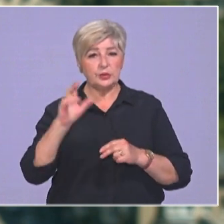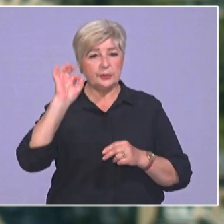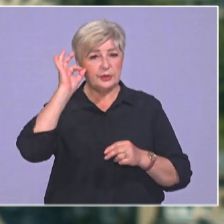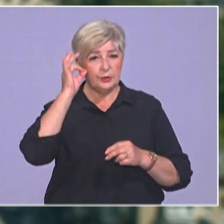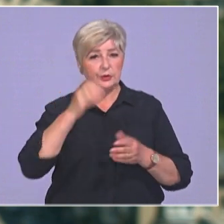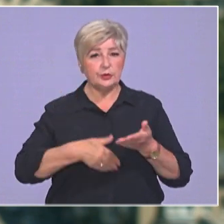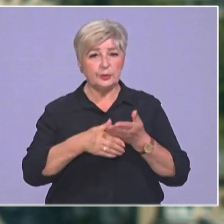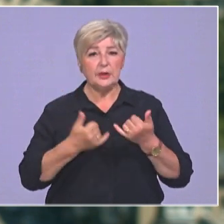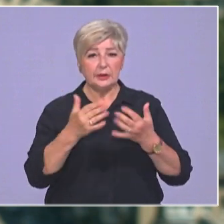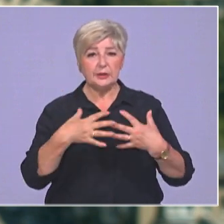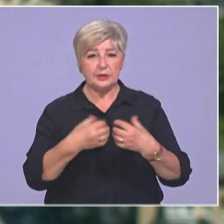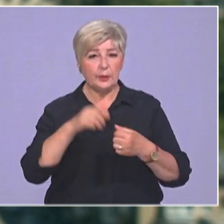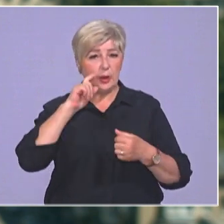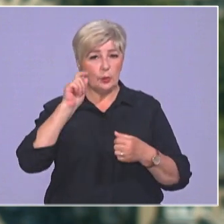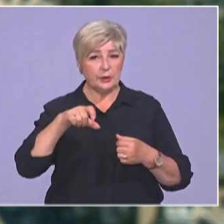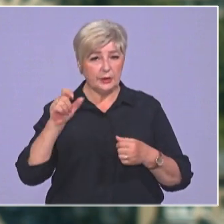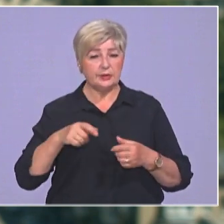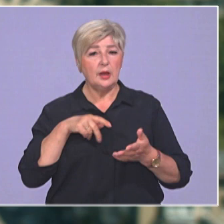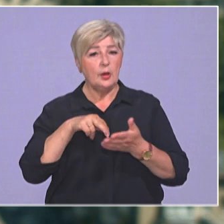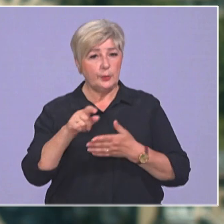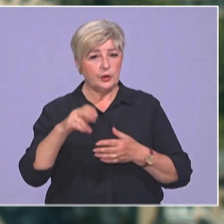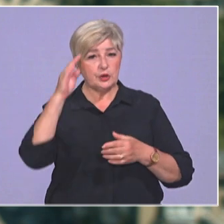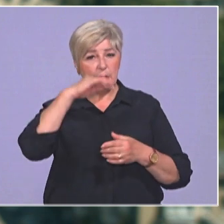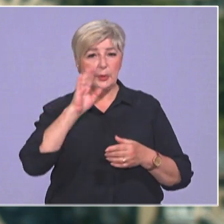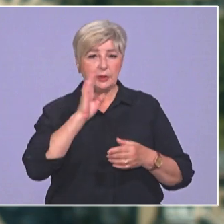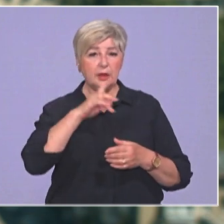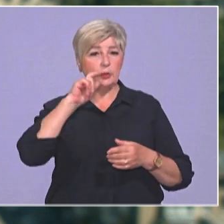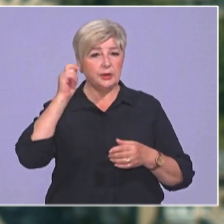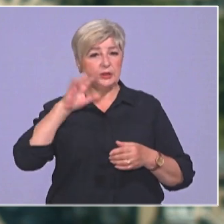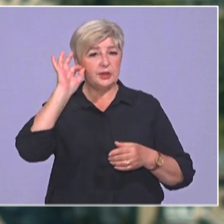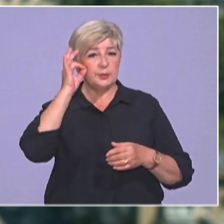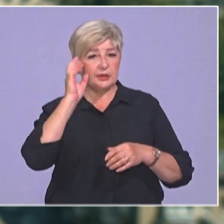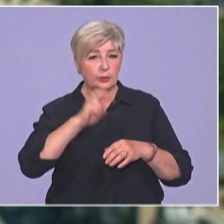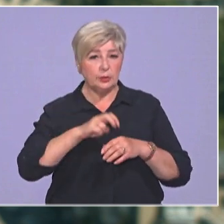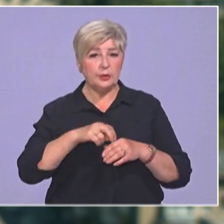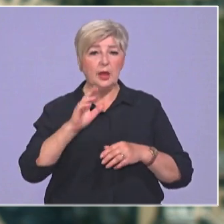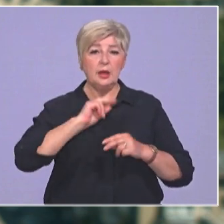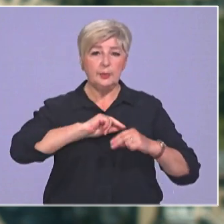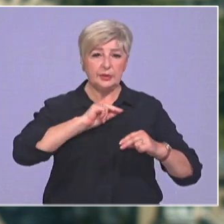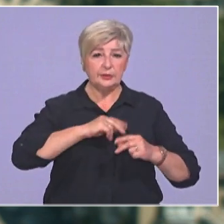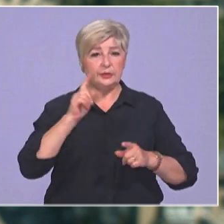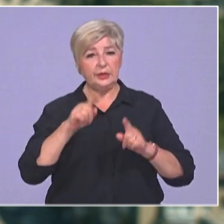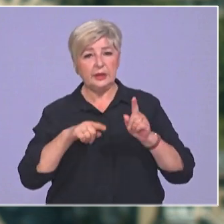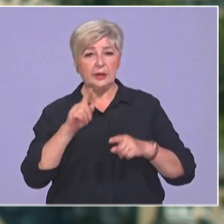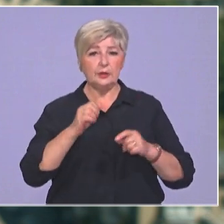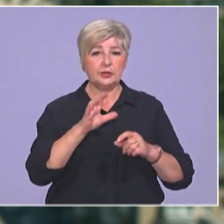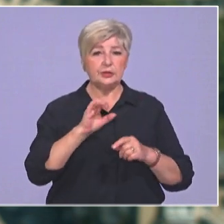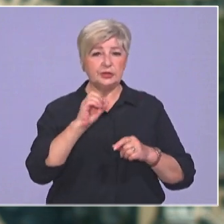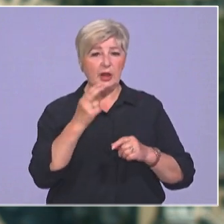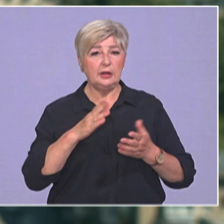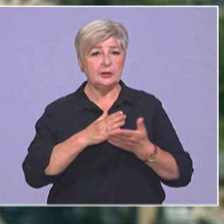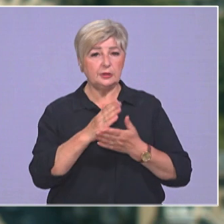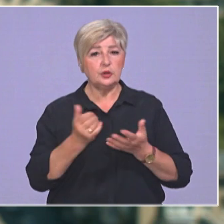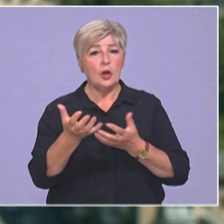сімей українців. Їх пройшли батьки, українські психологи та працівники декількох соціальних служб. Вони отримали дипломи,